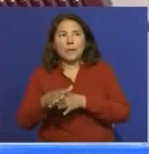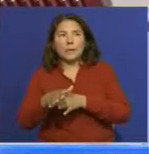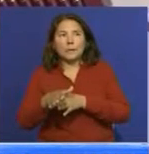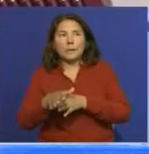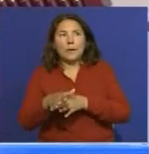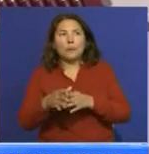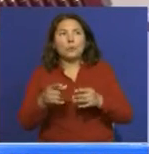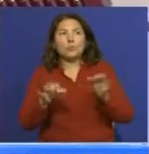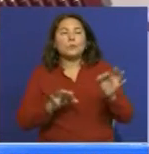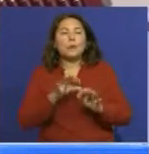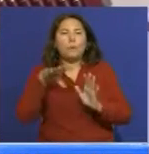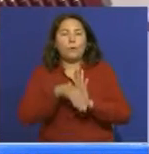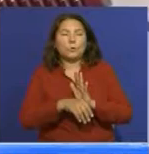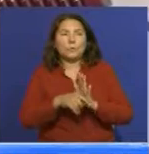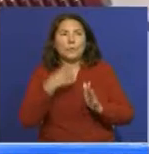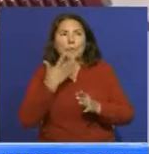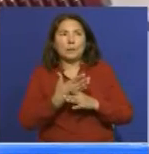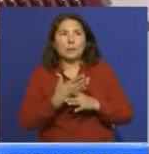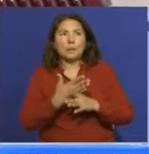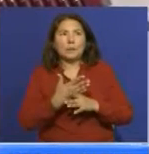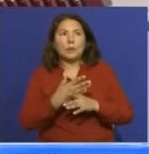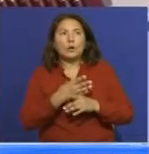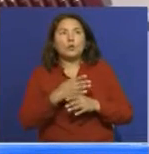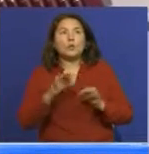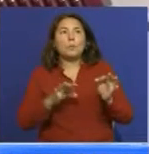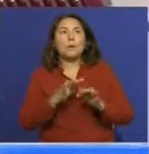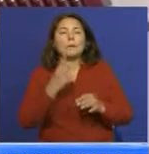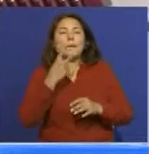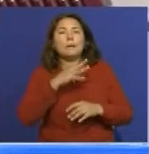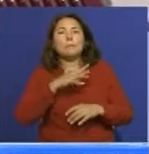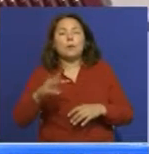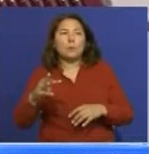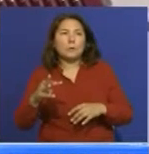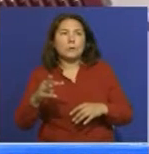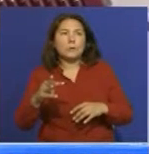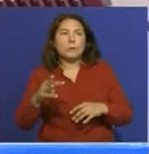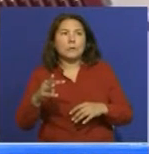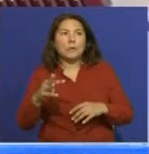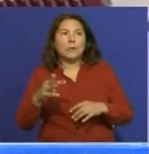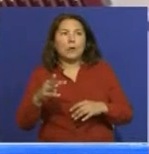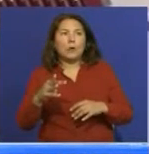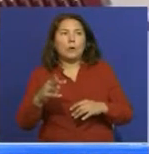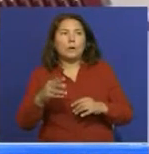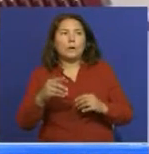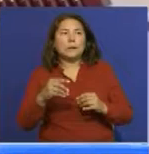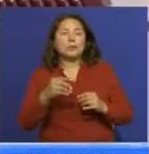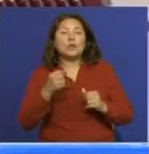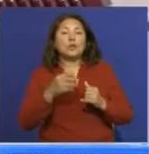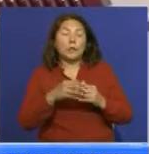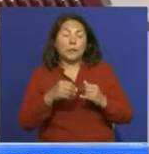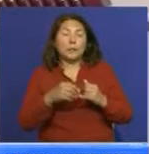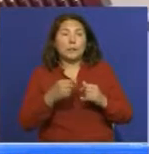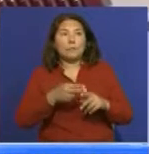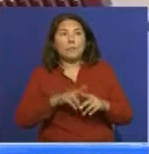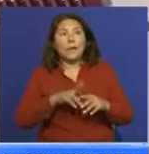жүгіру жоспарланып тұр. Оның жобаның құны 2 миллиард 600 теңге тұрады. Республикалық бюджеттен, жергілікті бюджеттен